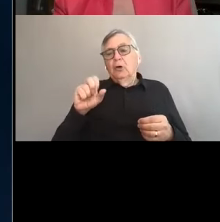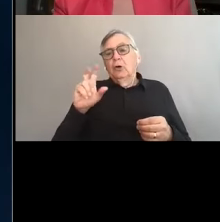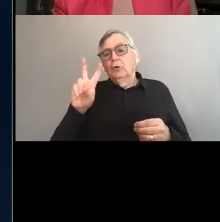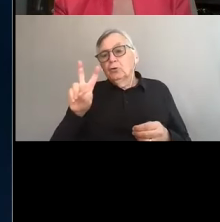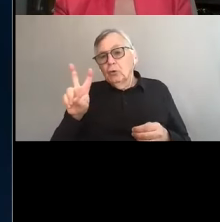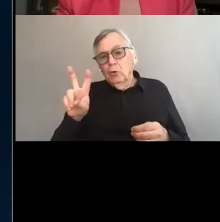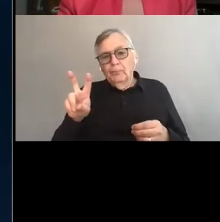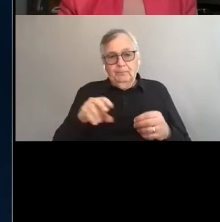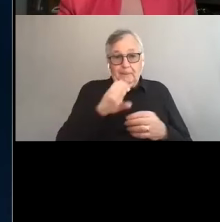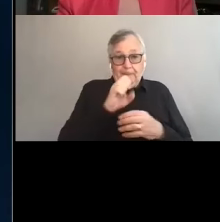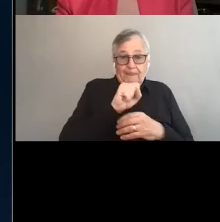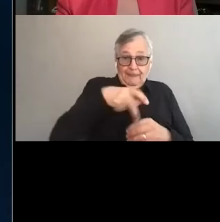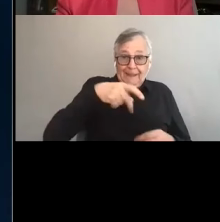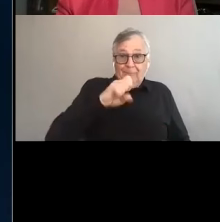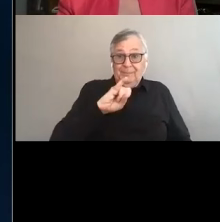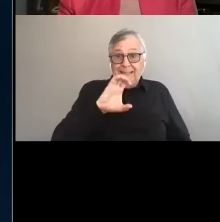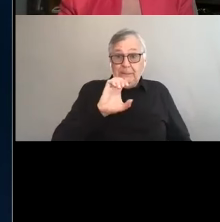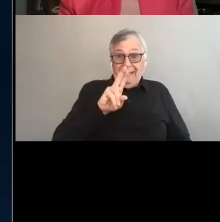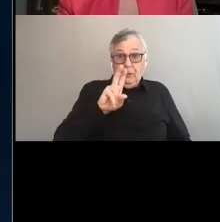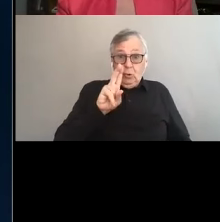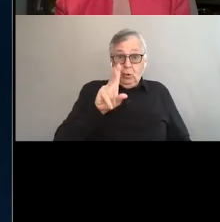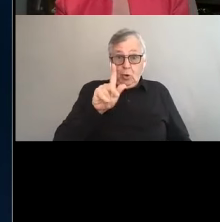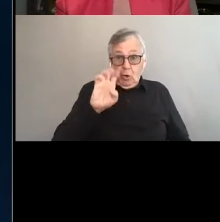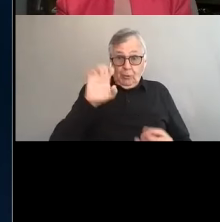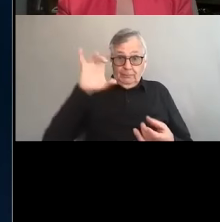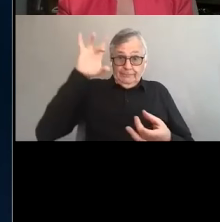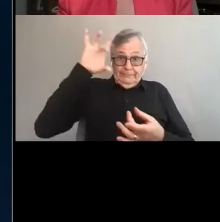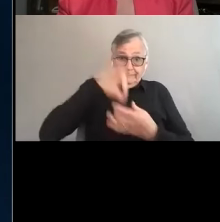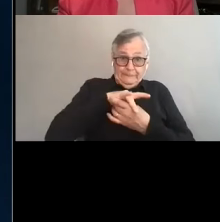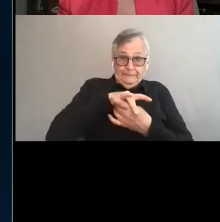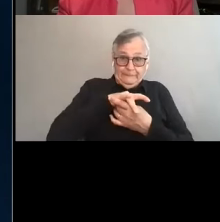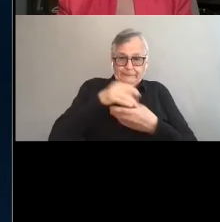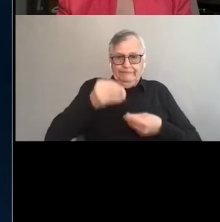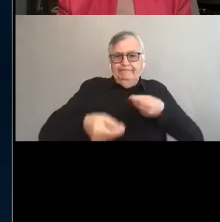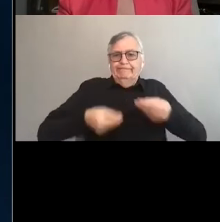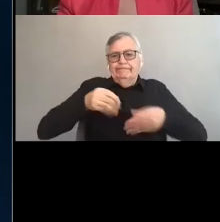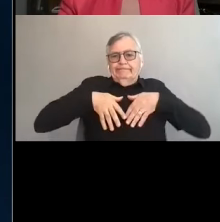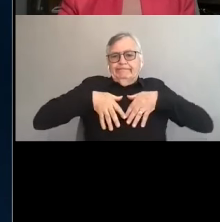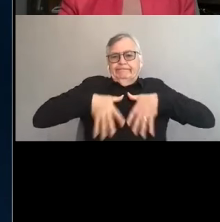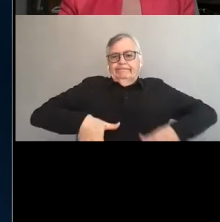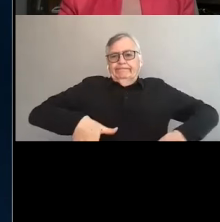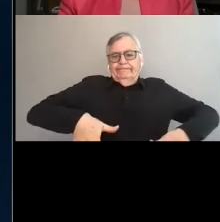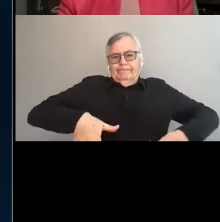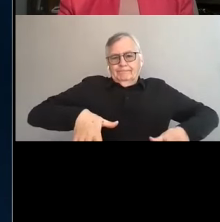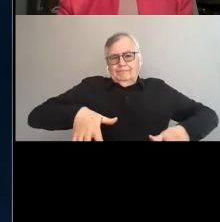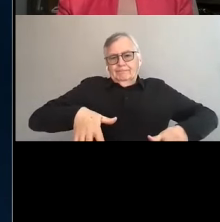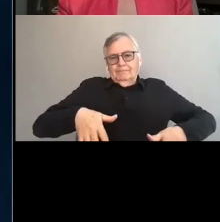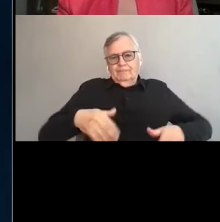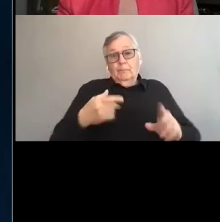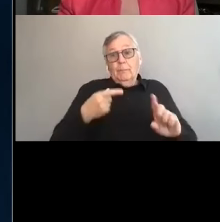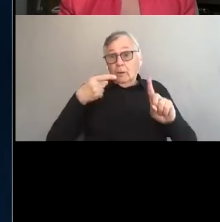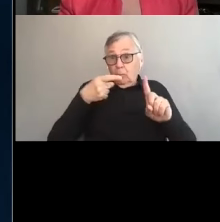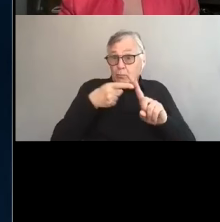la spicule doit se lier à ce récepteur-là pour que le virus puisse nous infecter. Donc, ce qu'on va viser avec